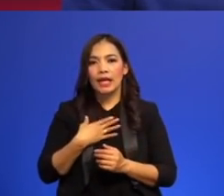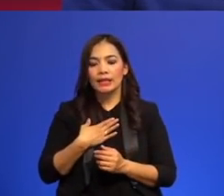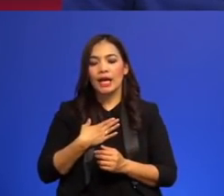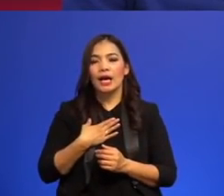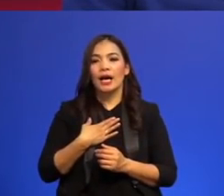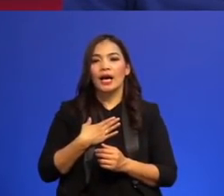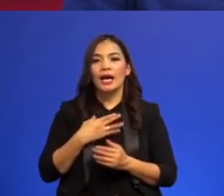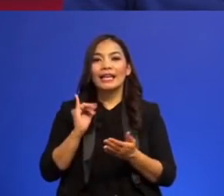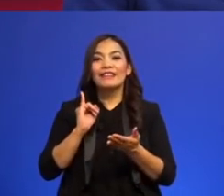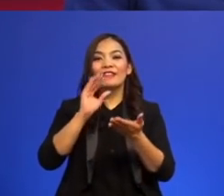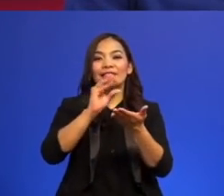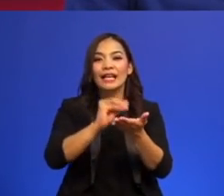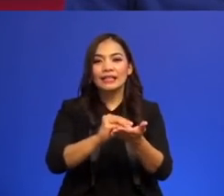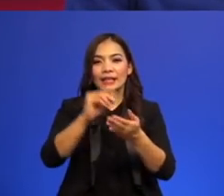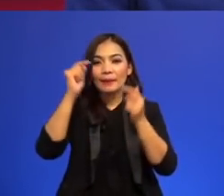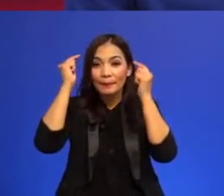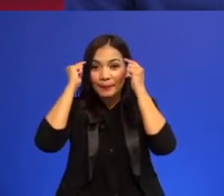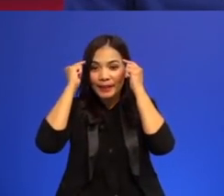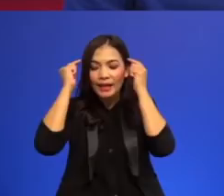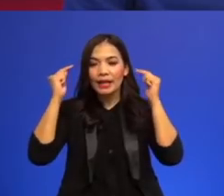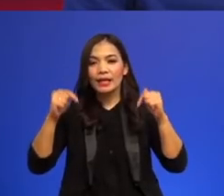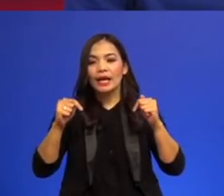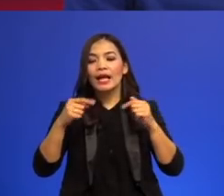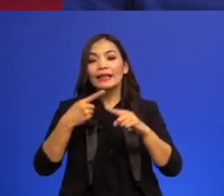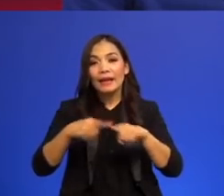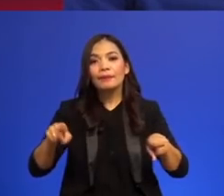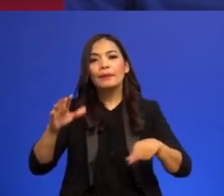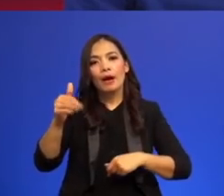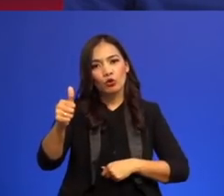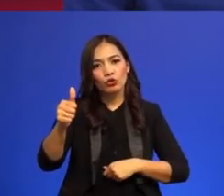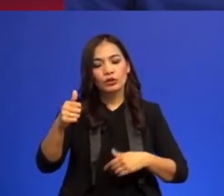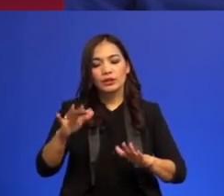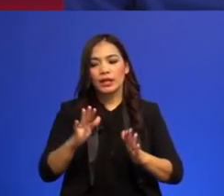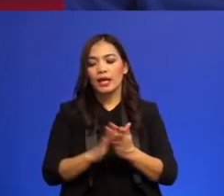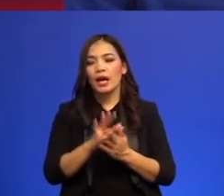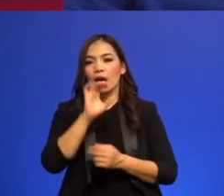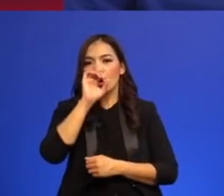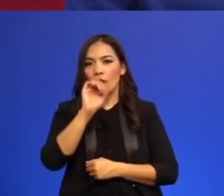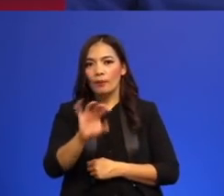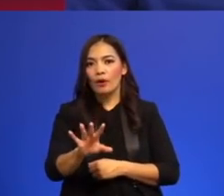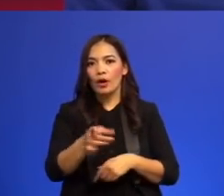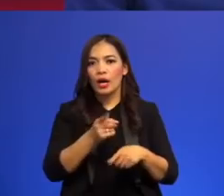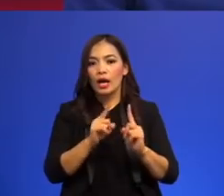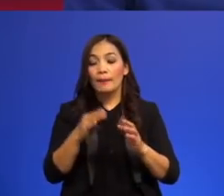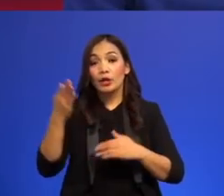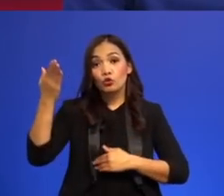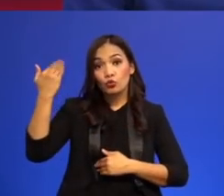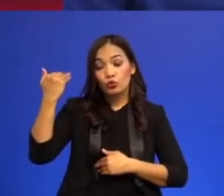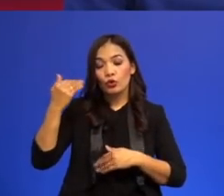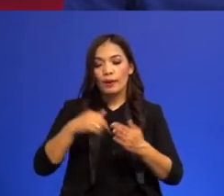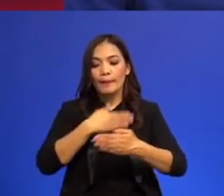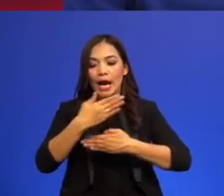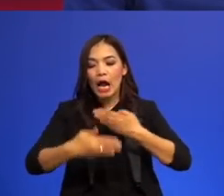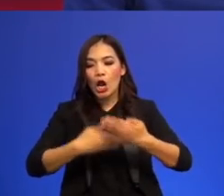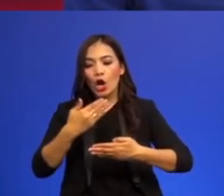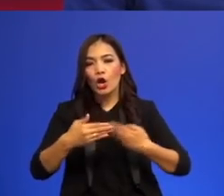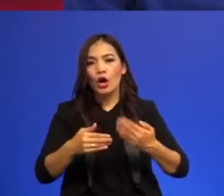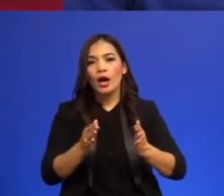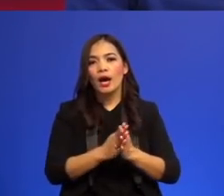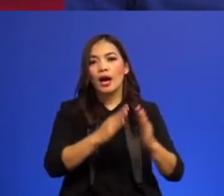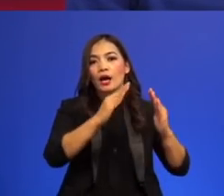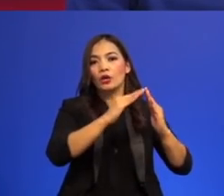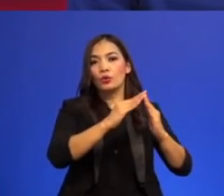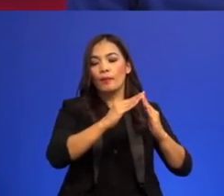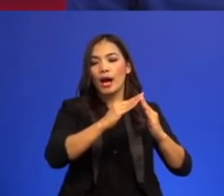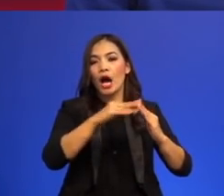saja. Tapi itu bagus. Terus saya kasih, karena kita pernah ikut mengelola panti jompo